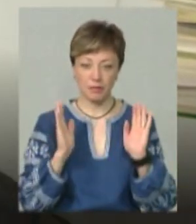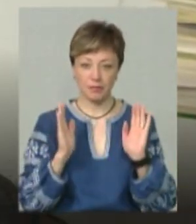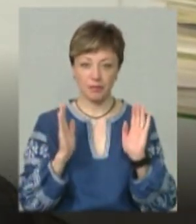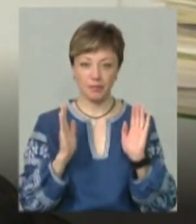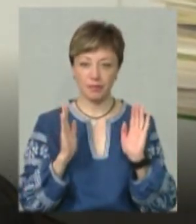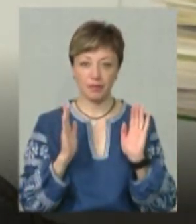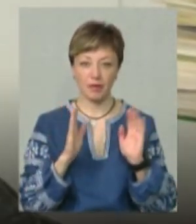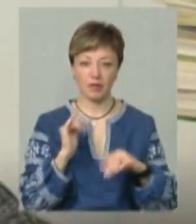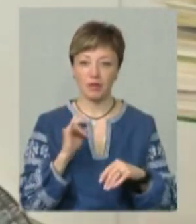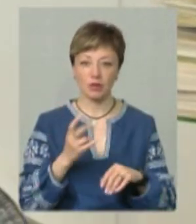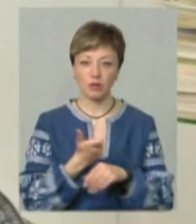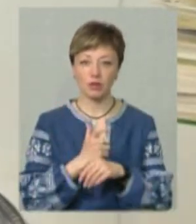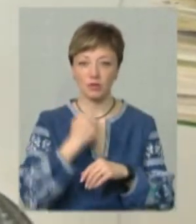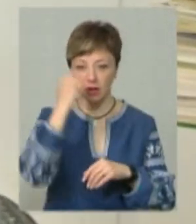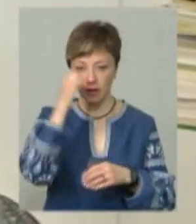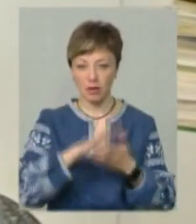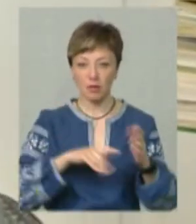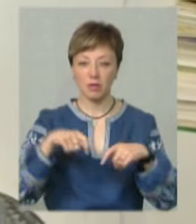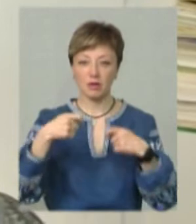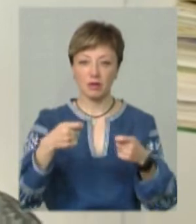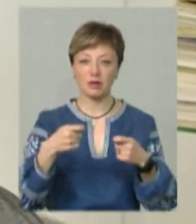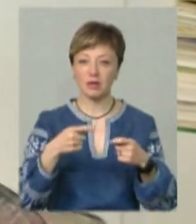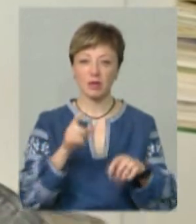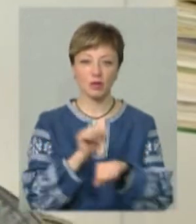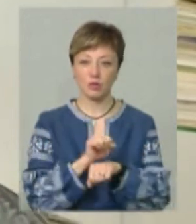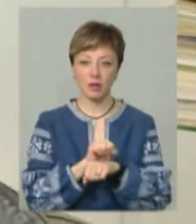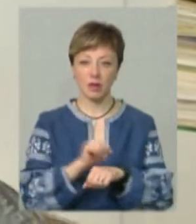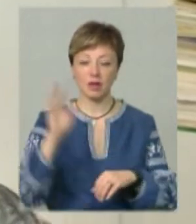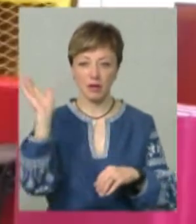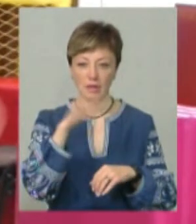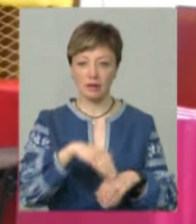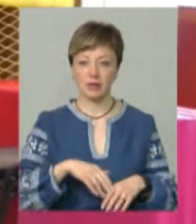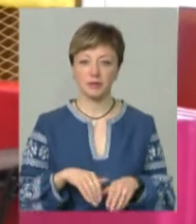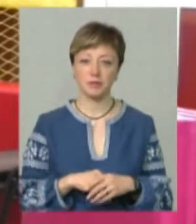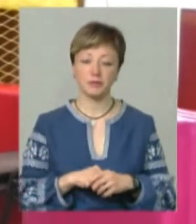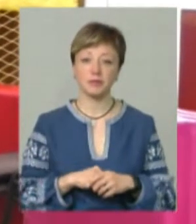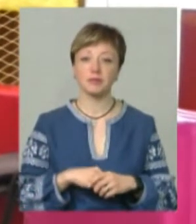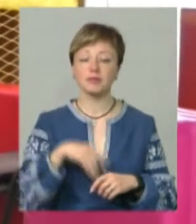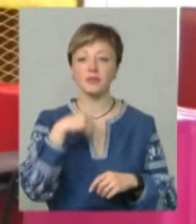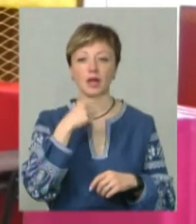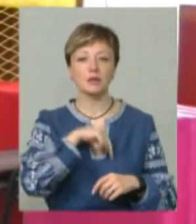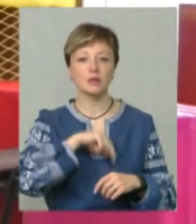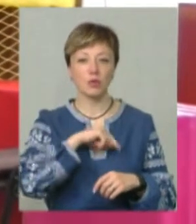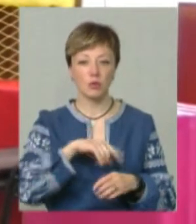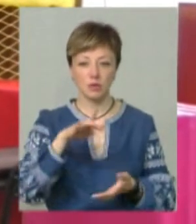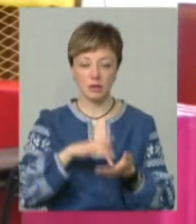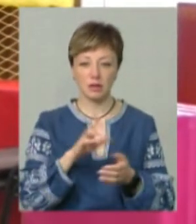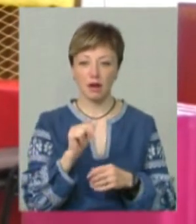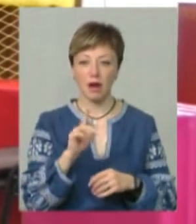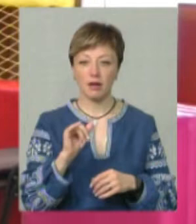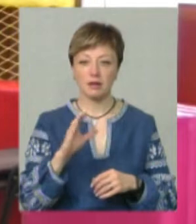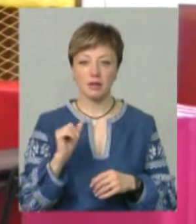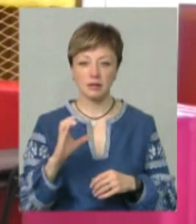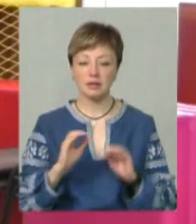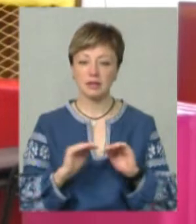І він дуже вдячний, він далі передав на блокпости, нас не зупиняли, а вже махали їдьте. За словами психологині центру фонду «Карітас» Марини